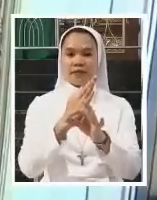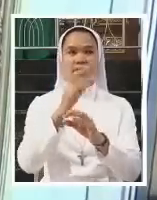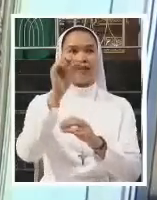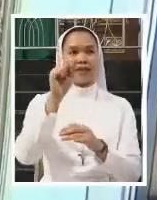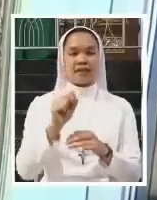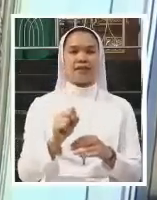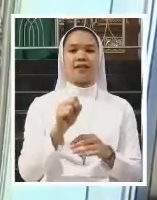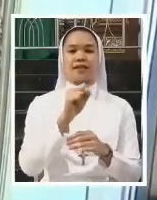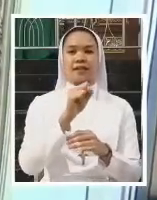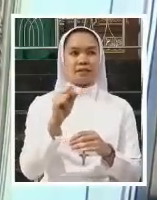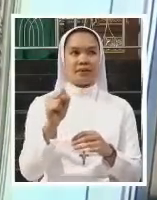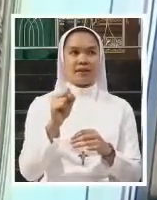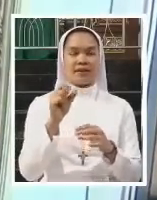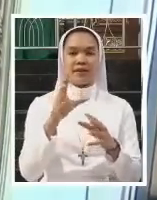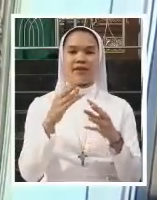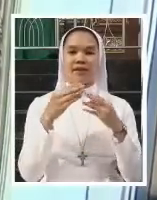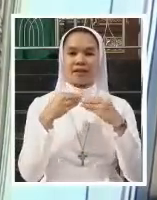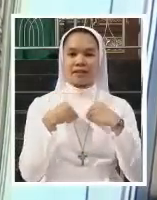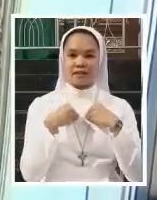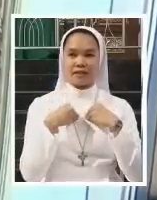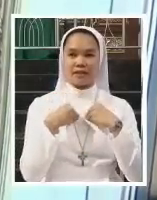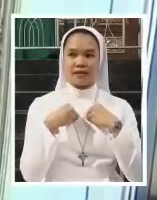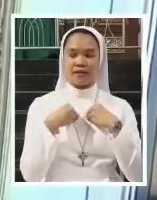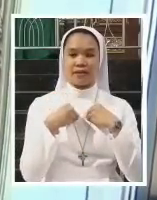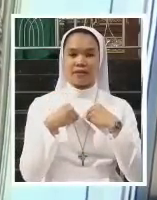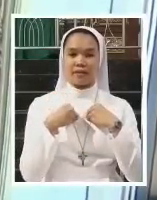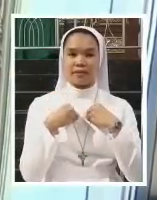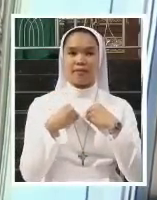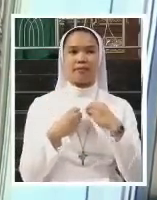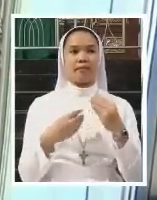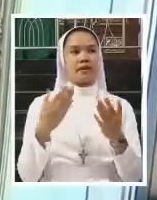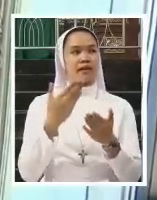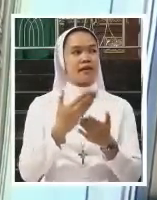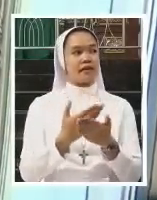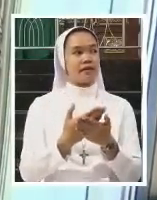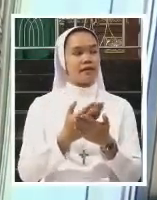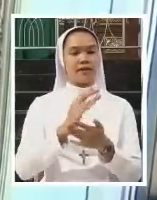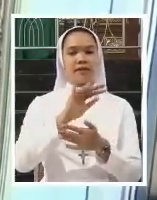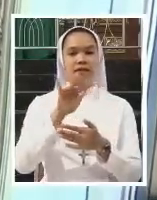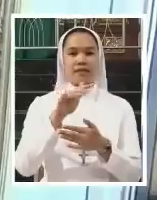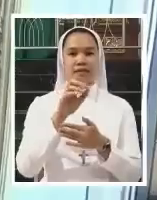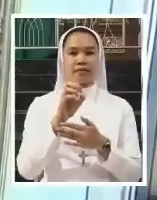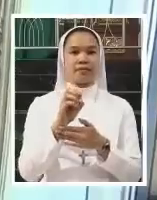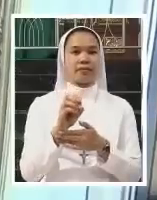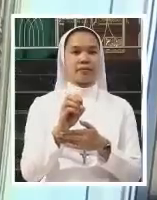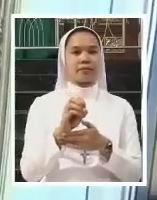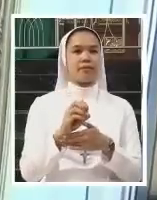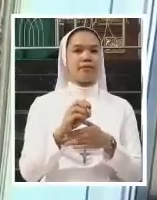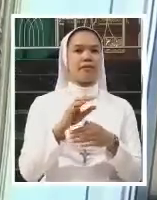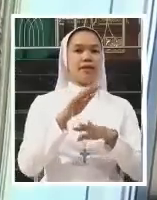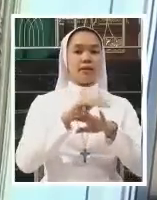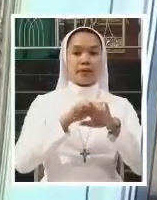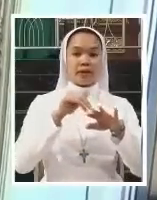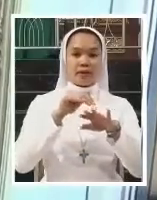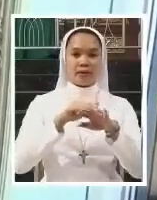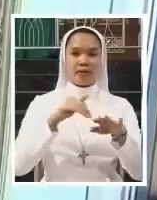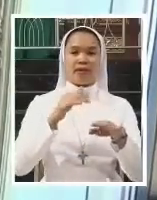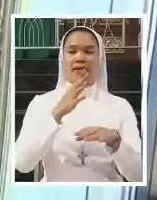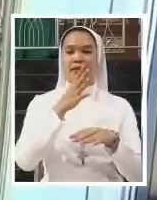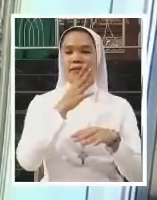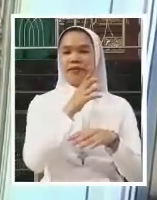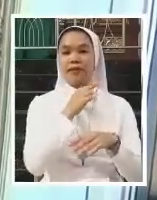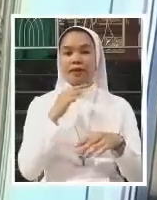sakramento na sa indang inako. Ang pag-apod sa mga jubilarians, gigibuhon ni Reverendo Padre